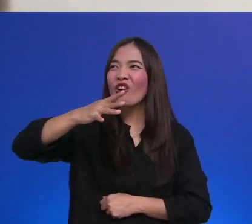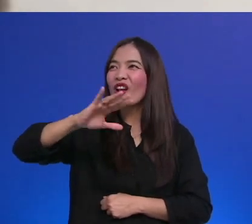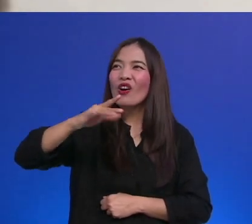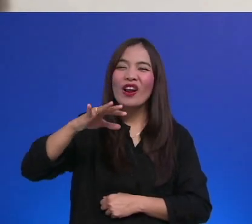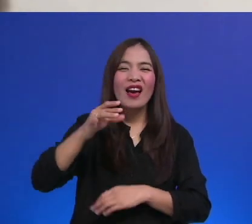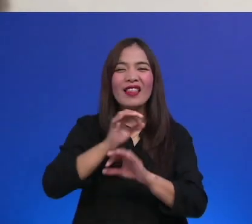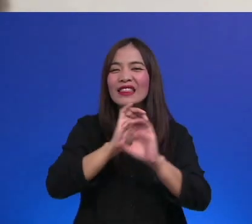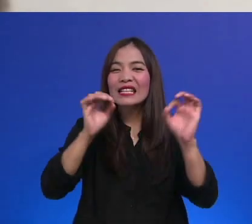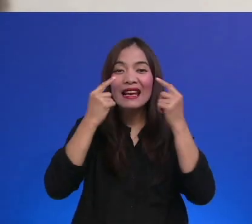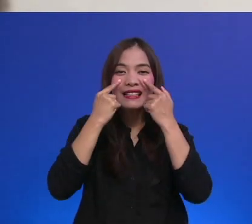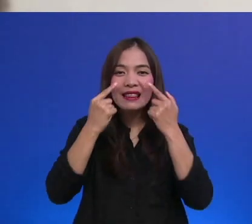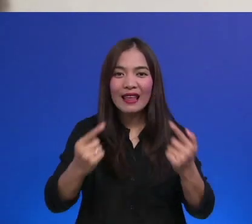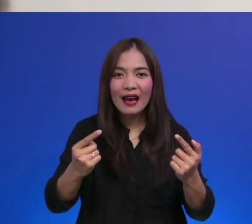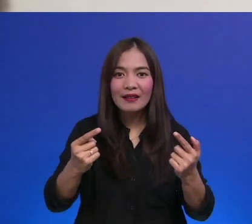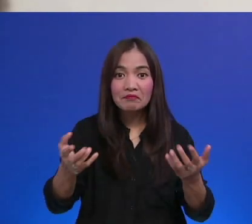ada